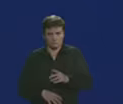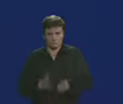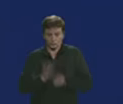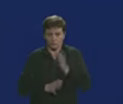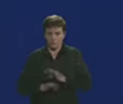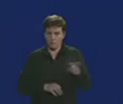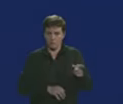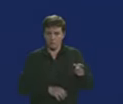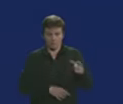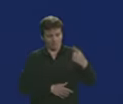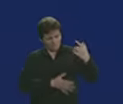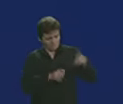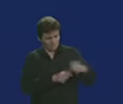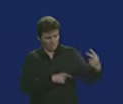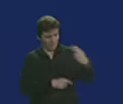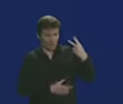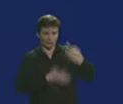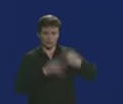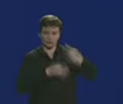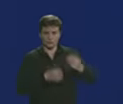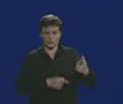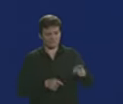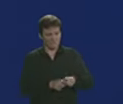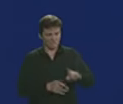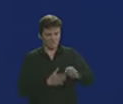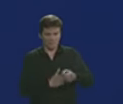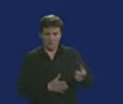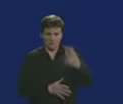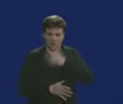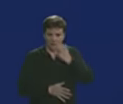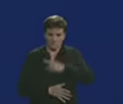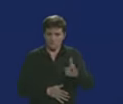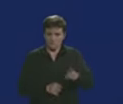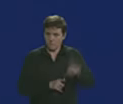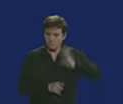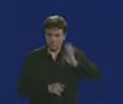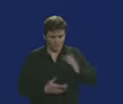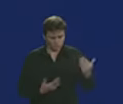procès d'intention, c'est un procès stalinien comme à la belle époque.